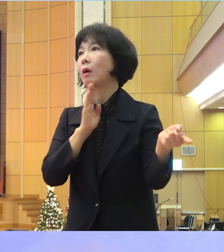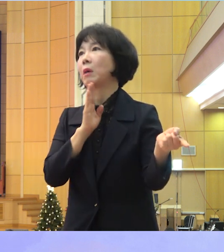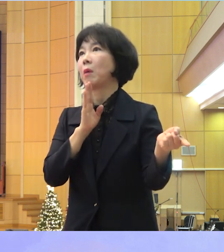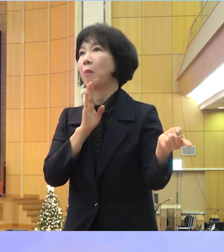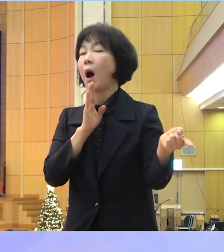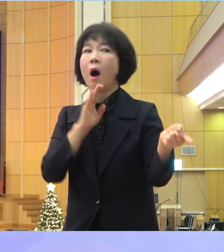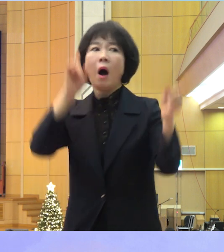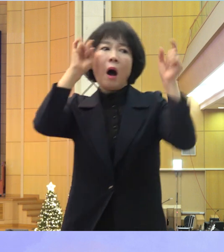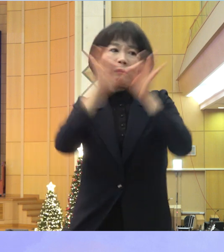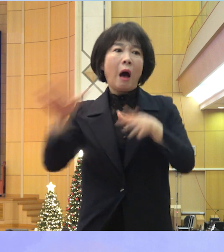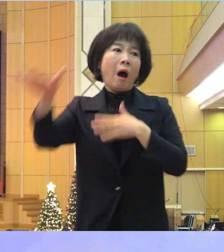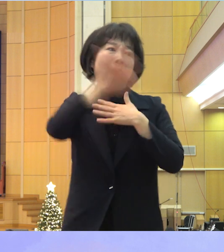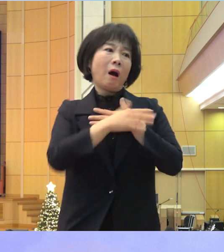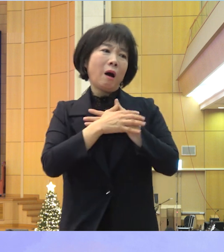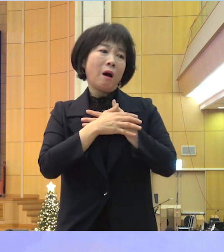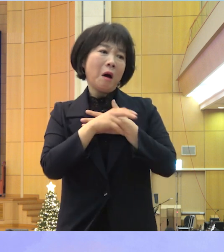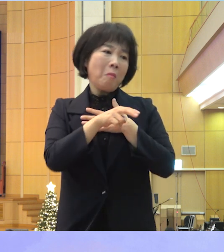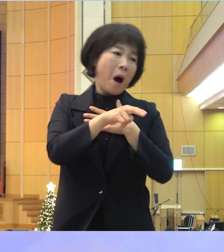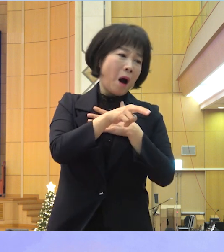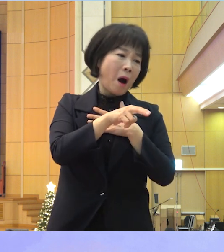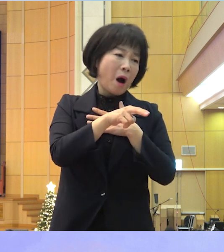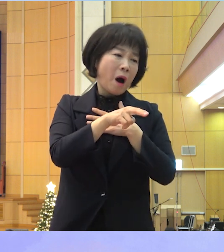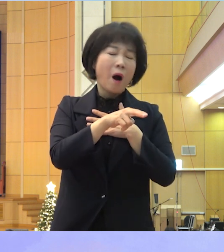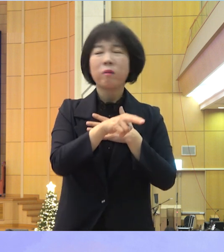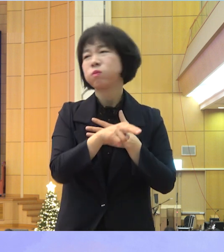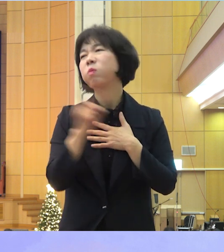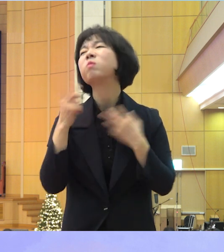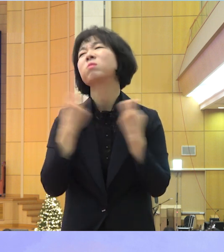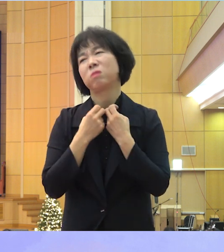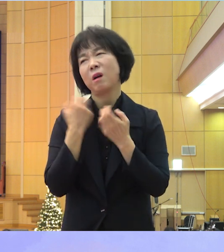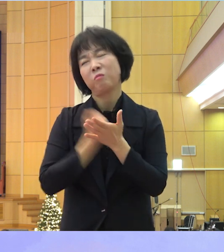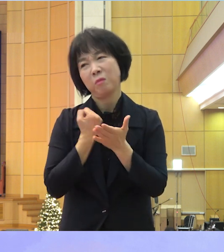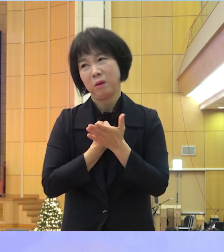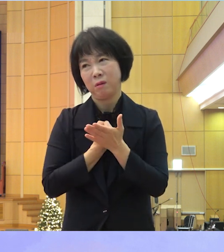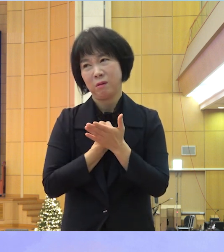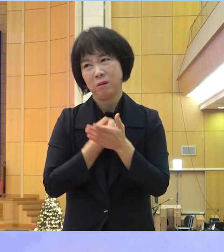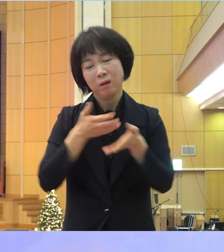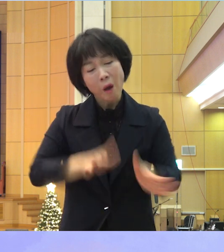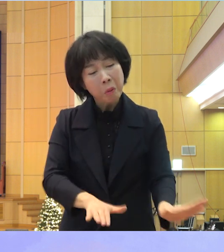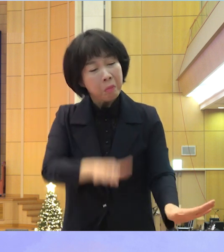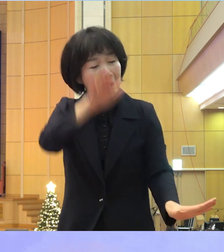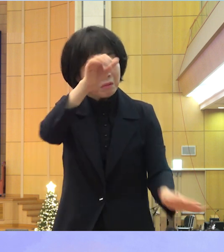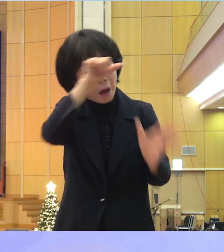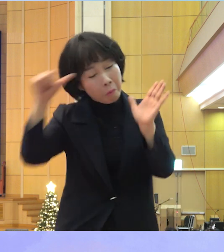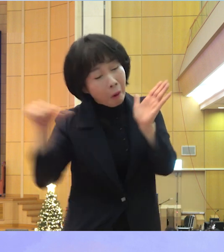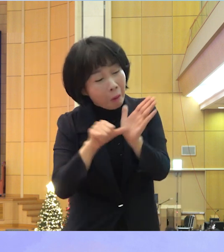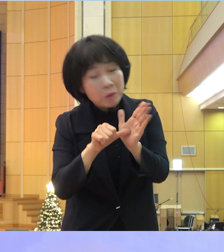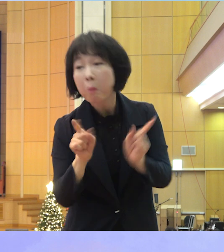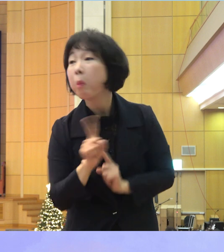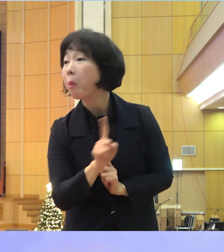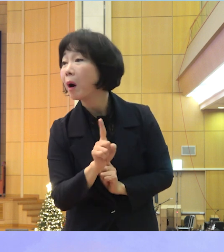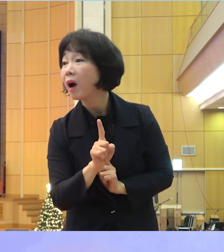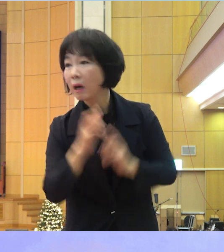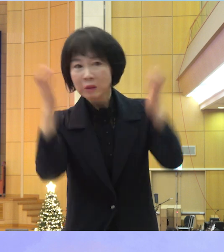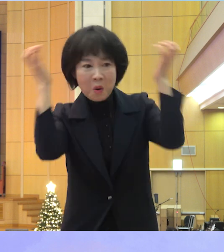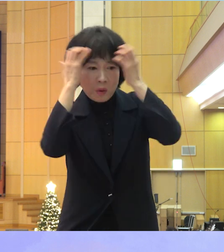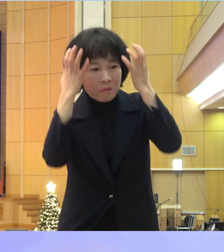뭐 성공을 하고 나름대로 세상에서 잘 살았다고